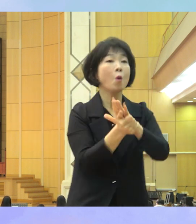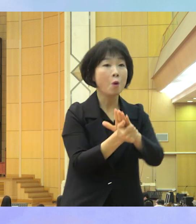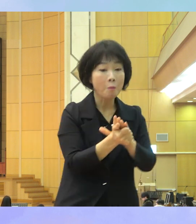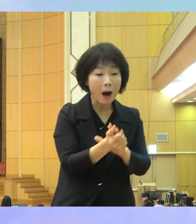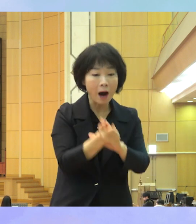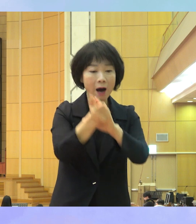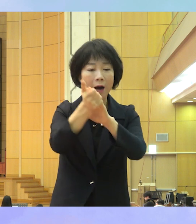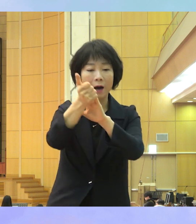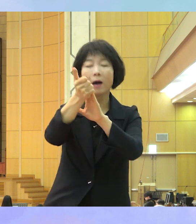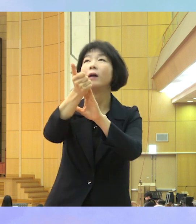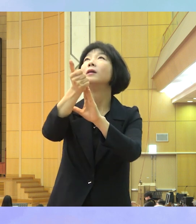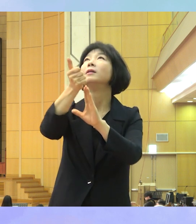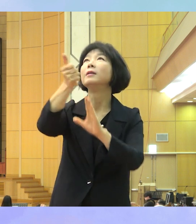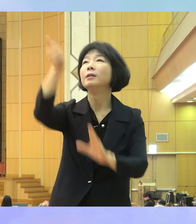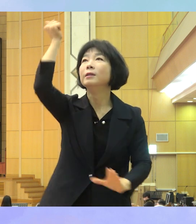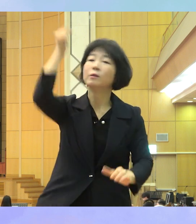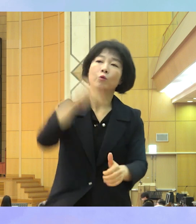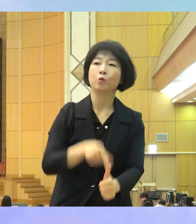소망